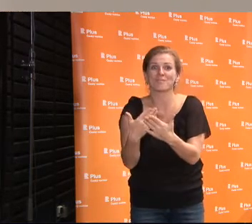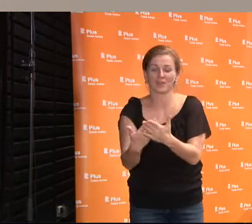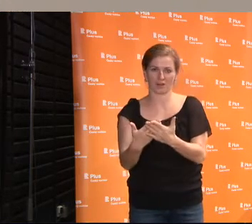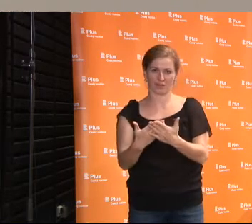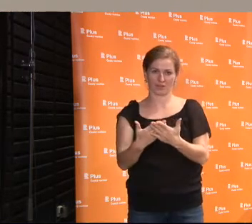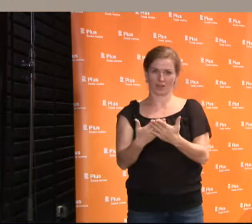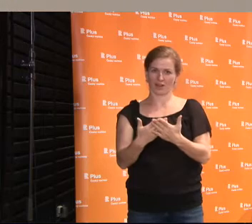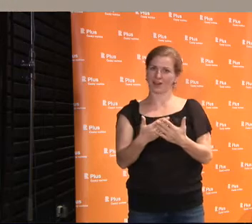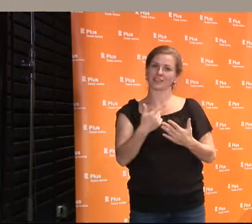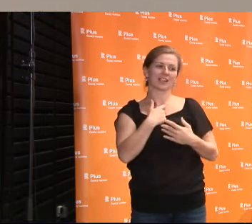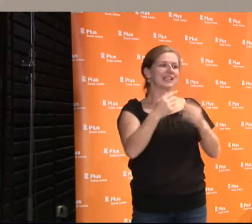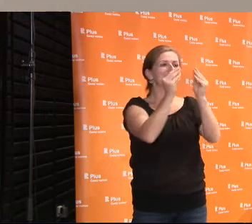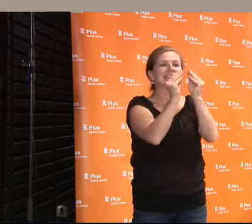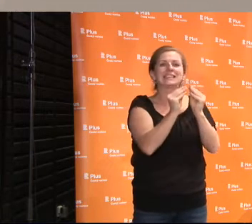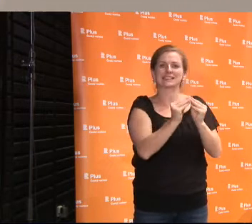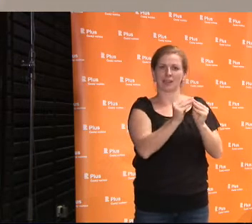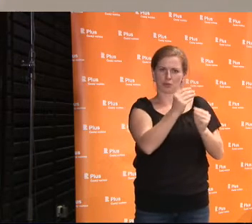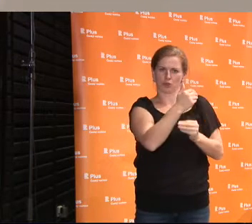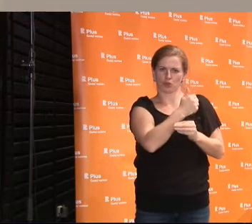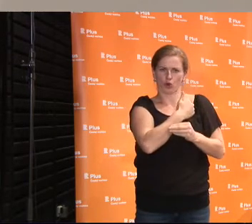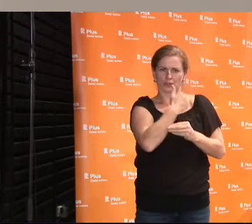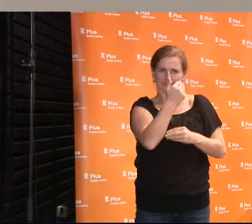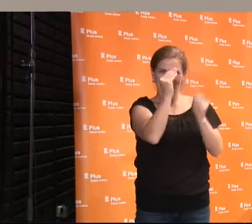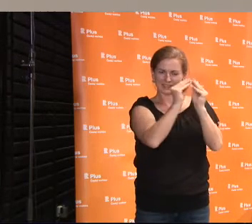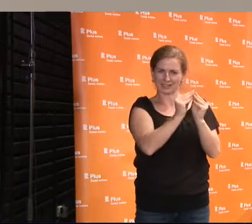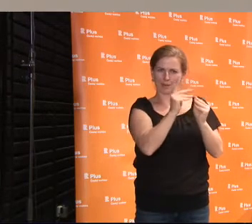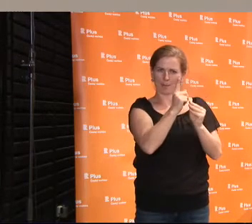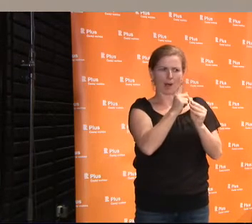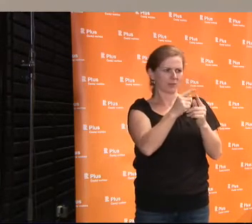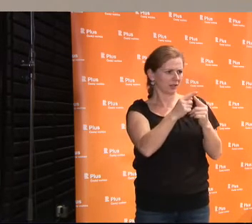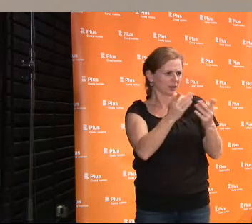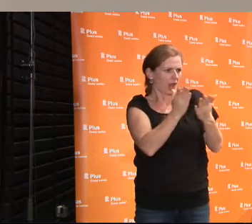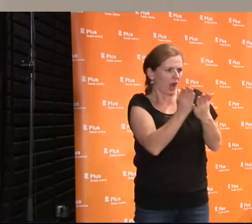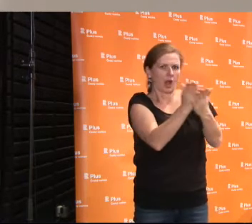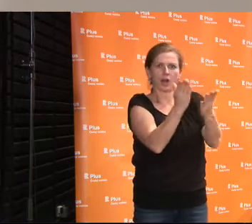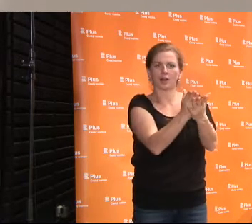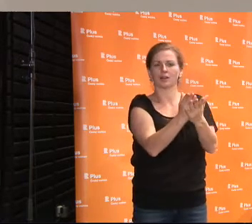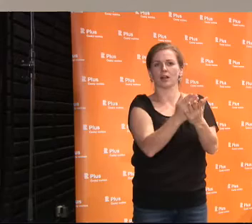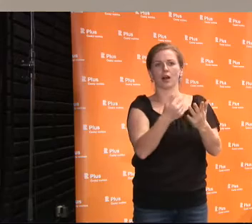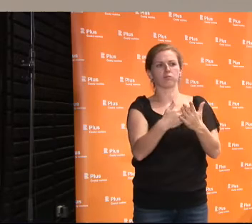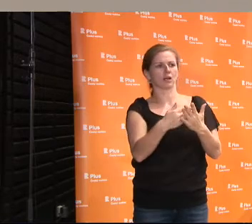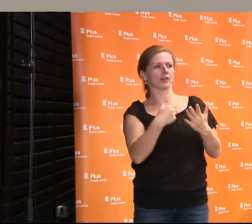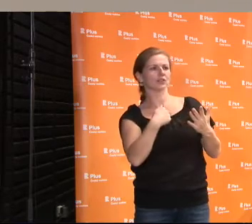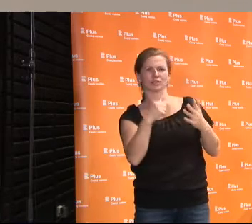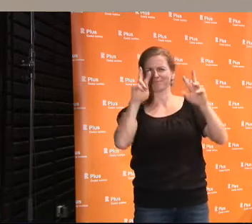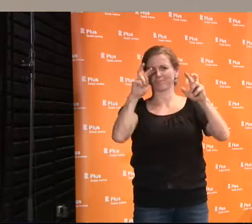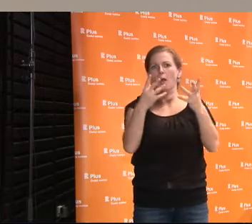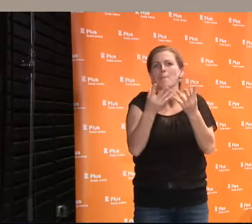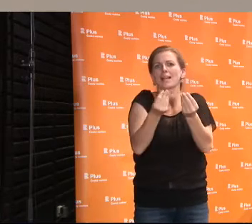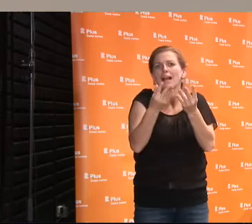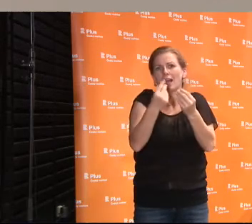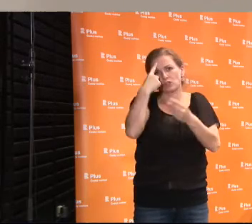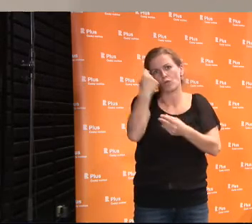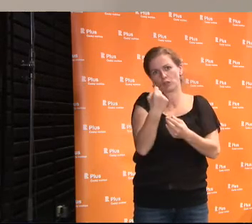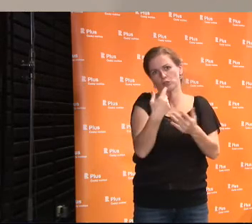ten systém školský musí reagovat. A my jako zaměstnavatelé už dneska tyto měkké dovednosti